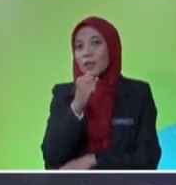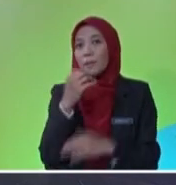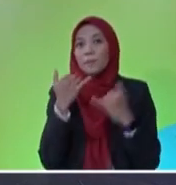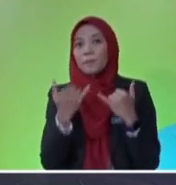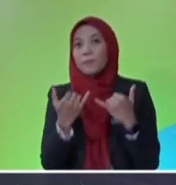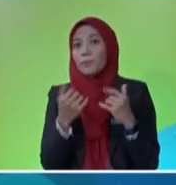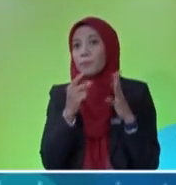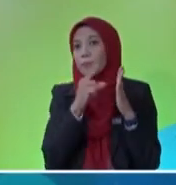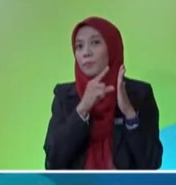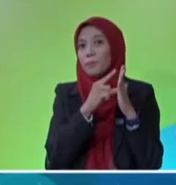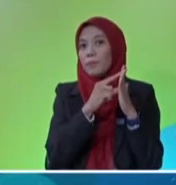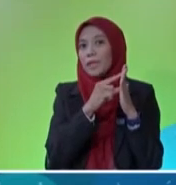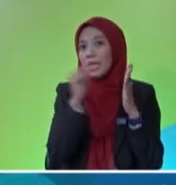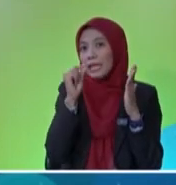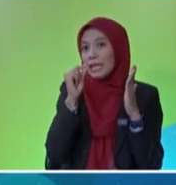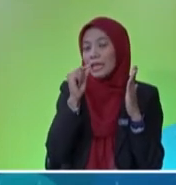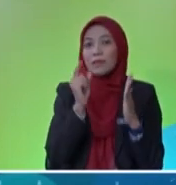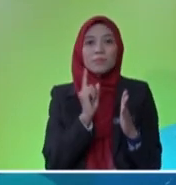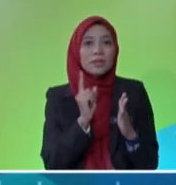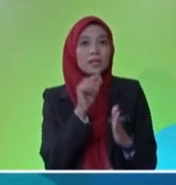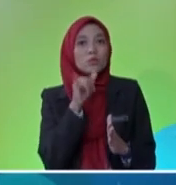Shireen Yang awak sukai